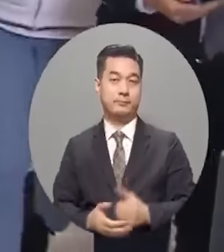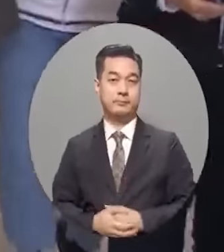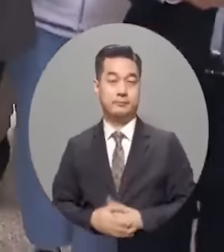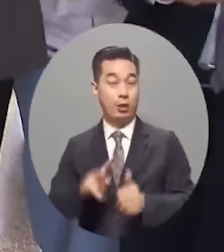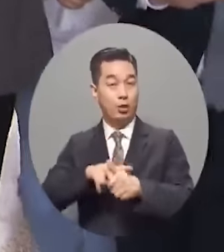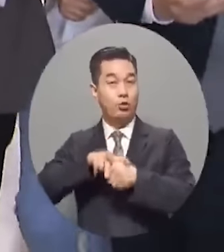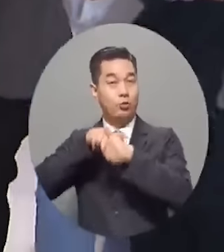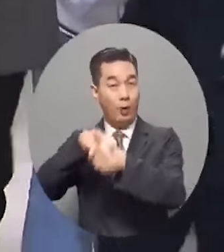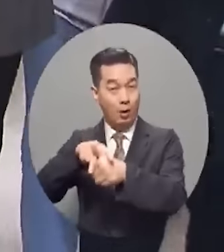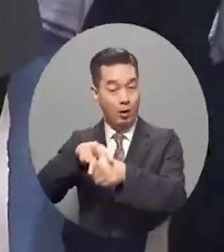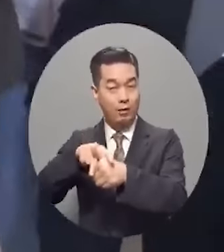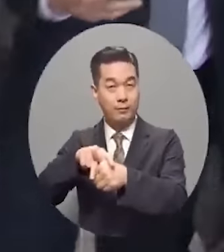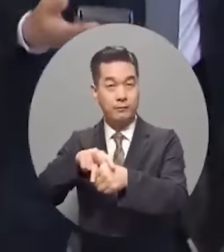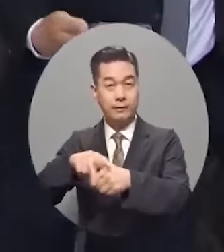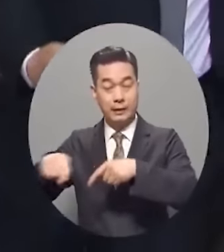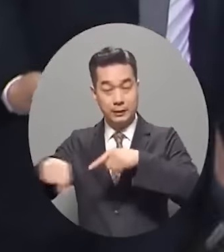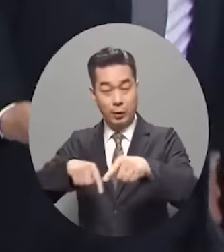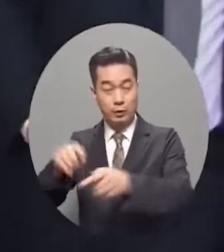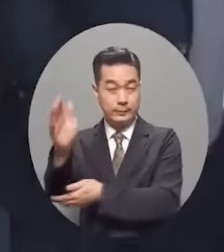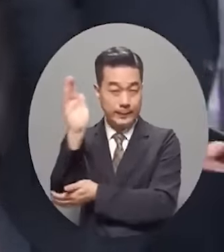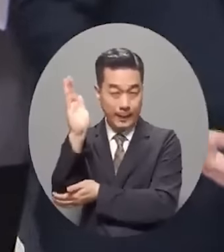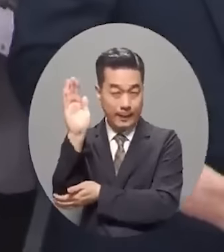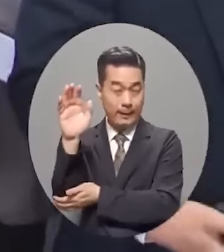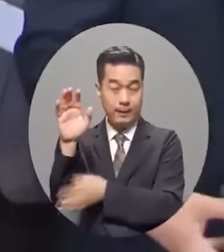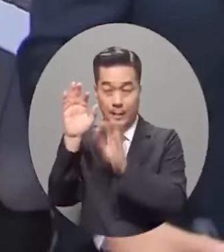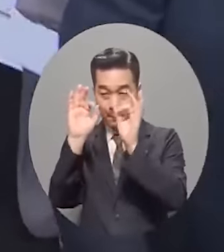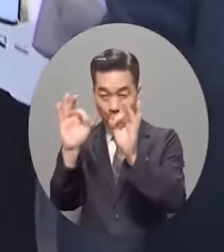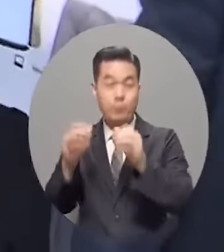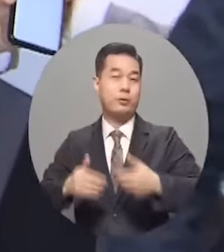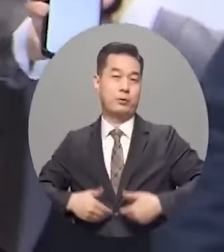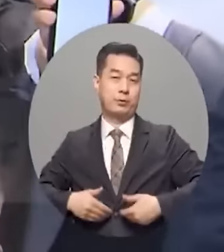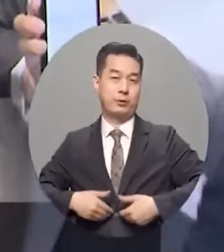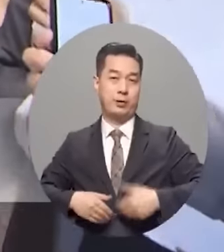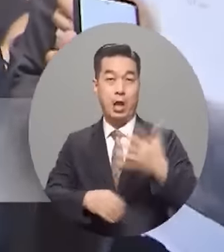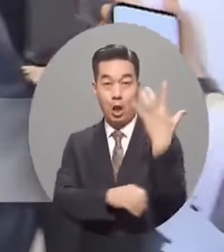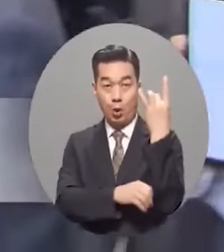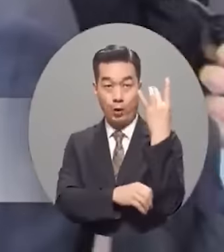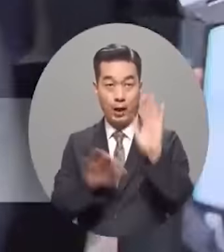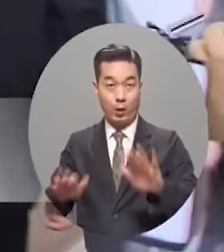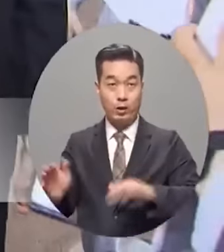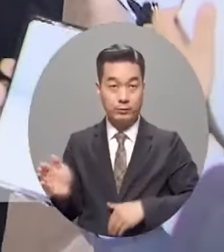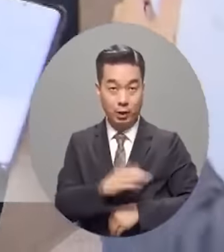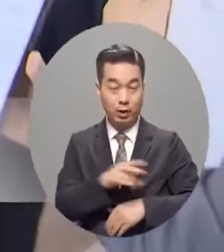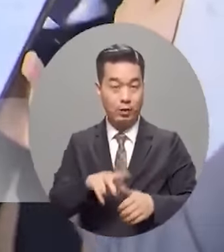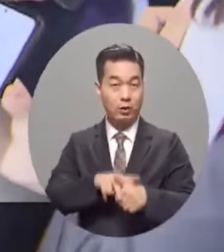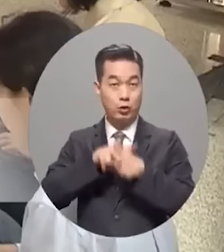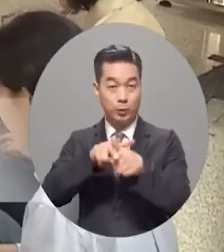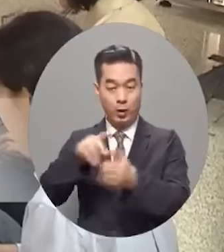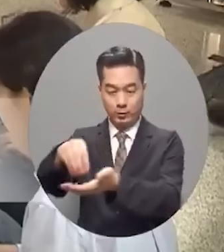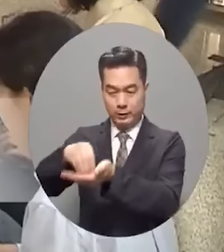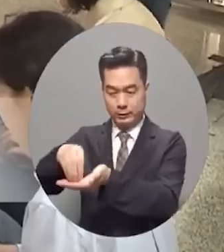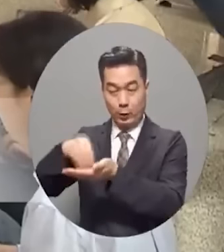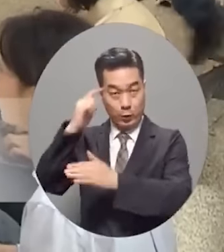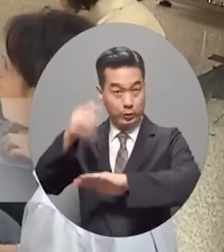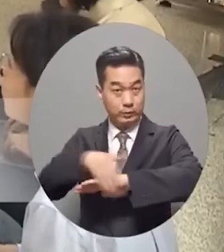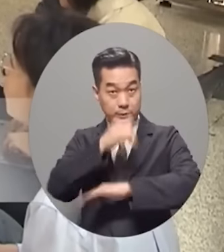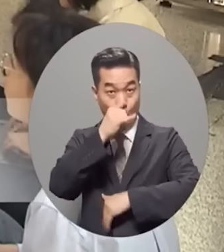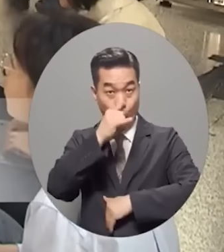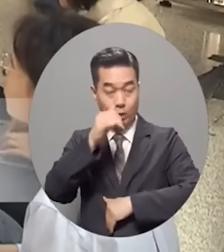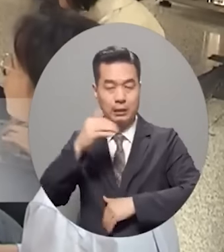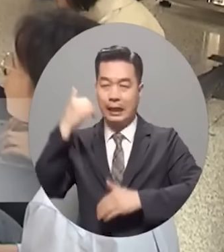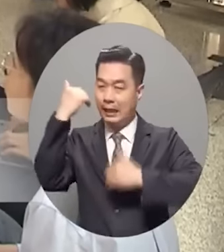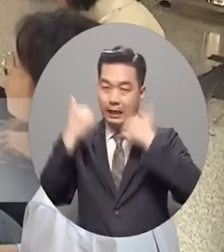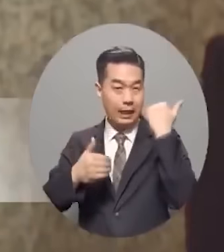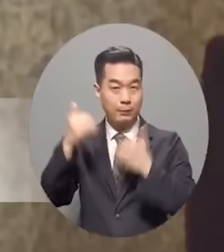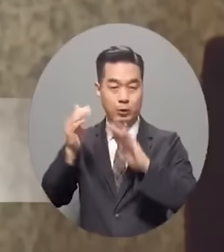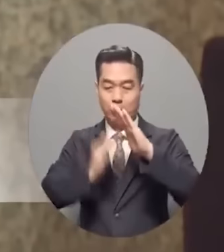후보들의 정견을 들을 시간이 필요하다는 겁니다. 당초 오늘부터 후보 등록을 할 예정이었지만 아무도